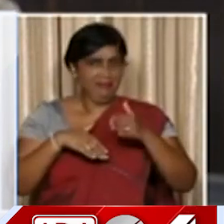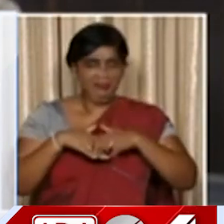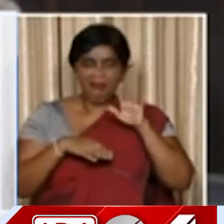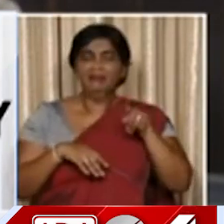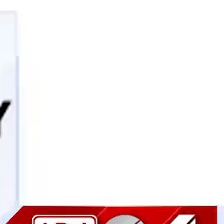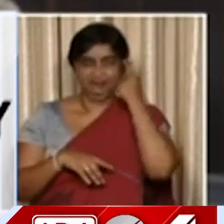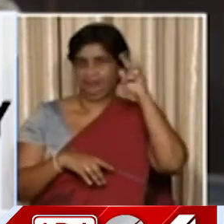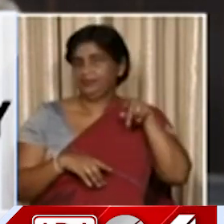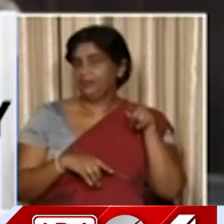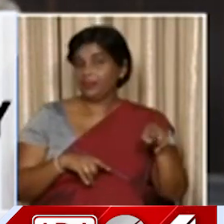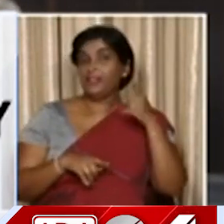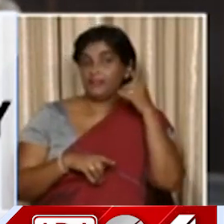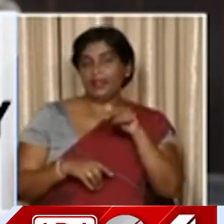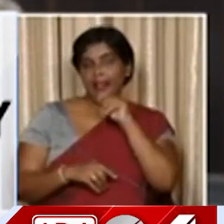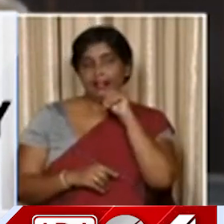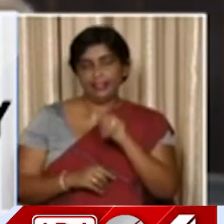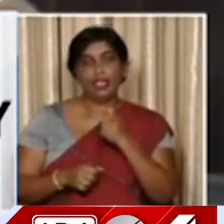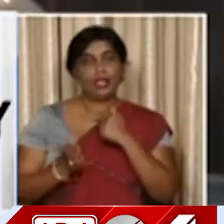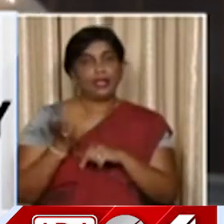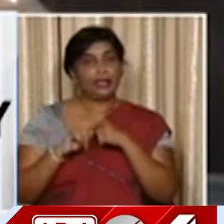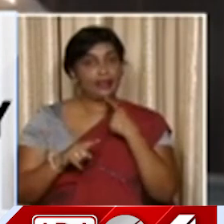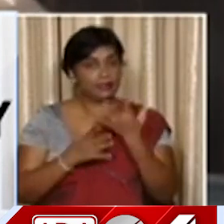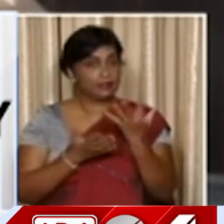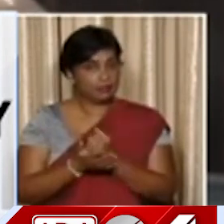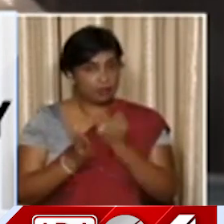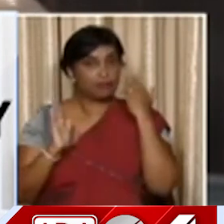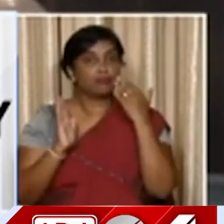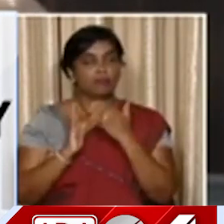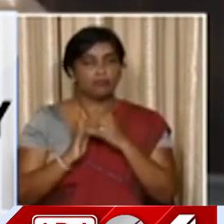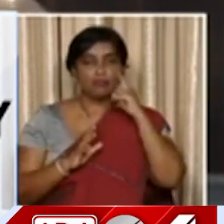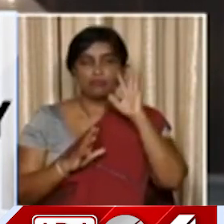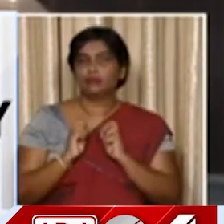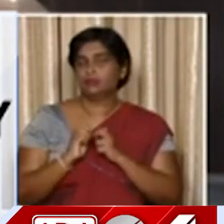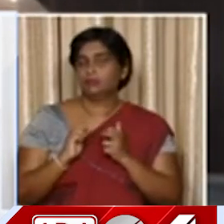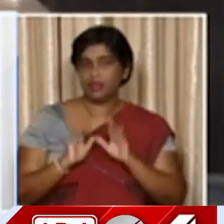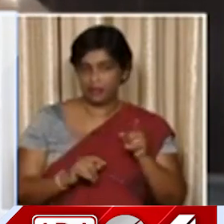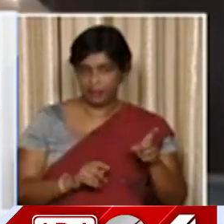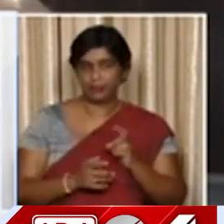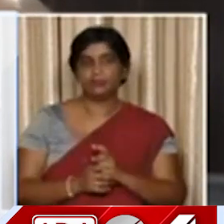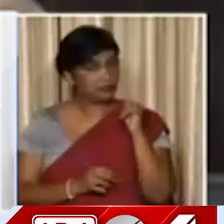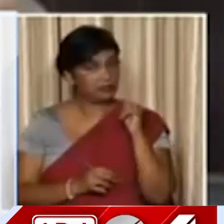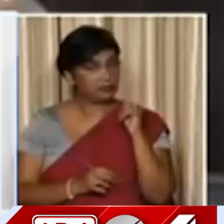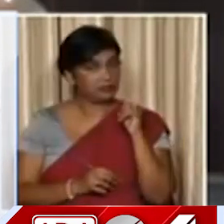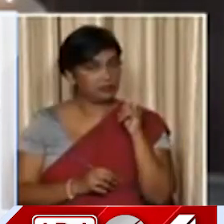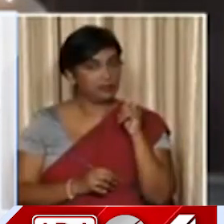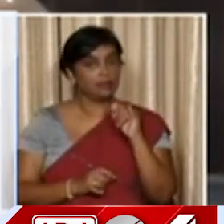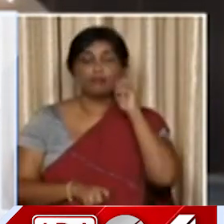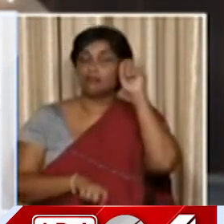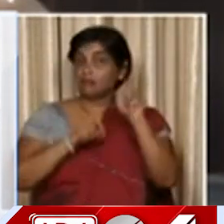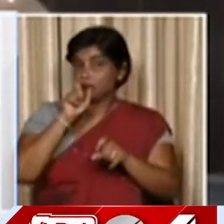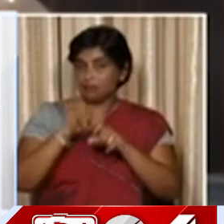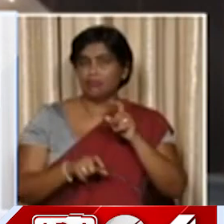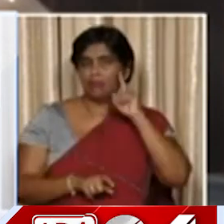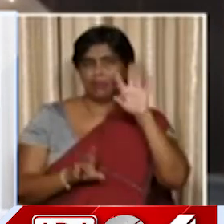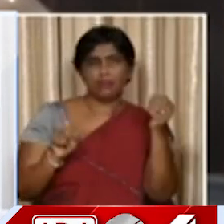වෙතැයි කියන විශ්වාසය. ඒක ඇත්තක්. බදු අය කිරීමේ සම්බන්ධයෙන් අනවශ්‍ය සංකීර්ණතා තියෙනවා. සමහර නිලධාරීන්ගේ